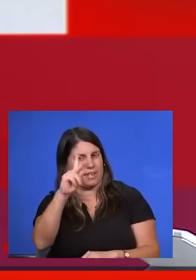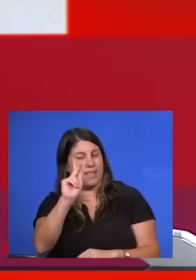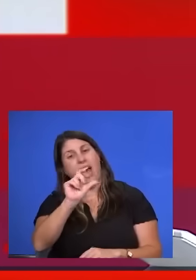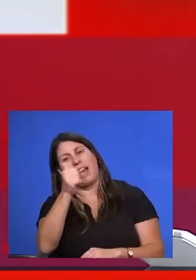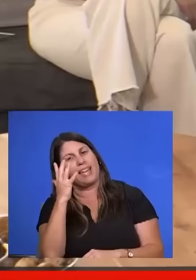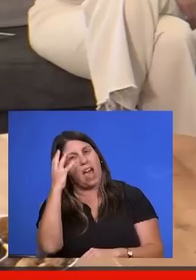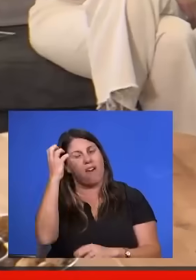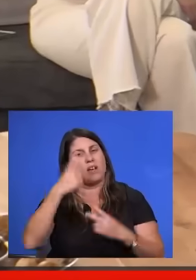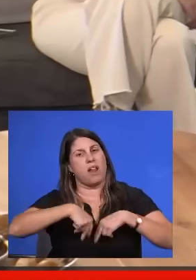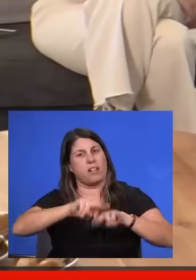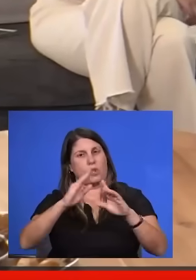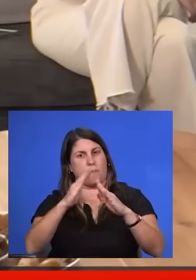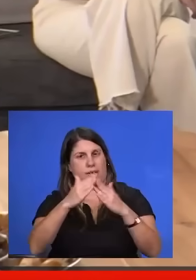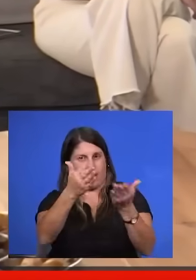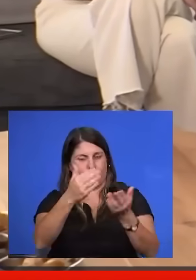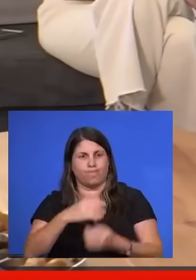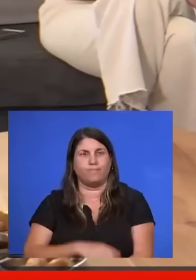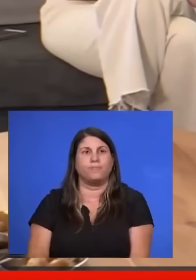שם.